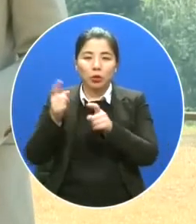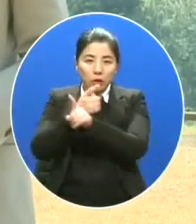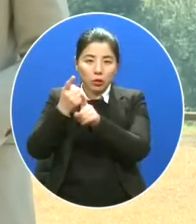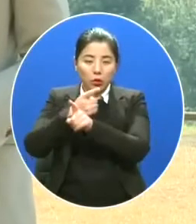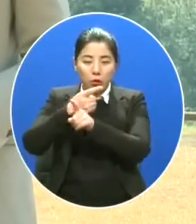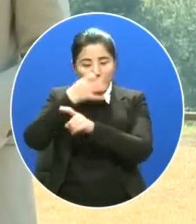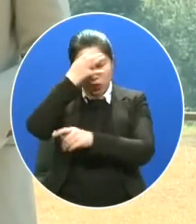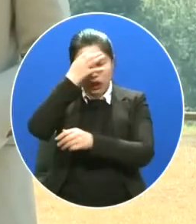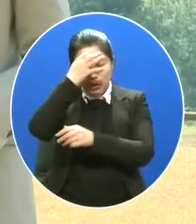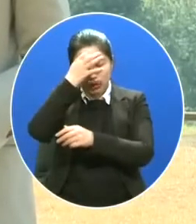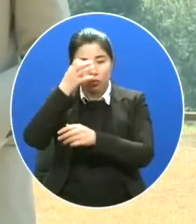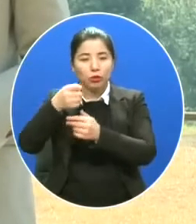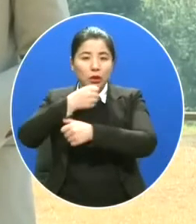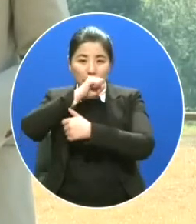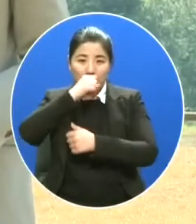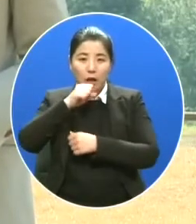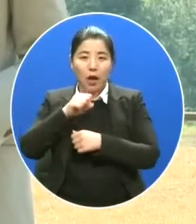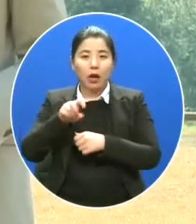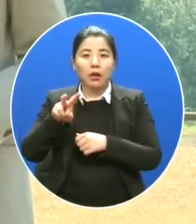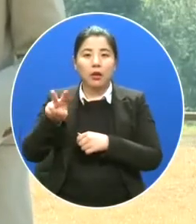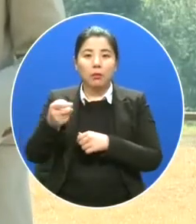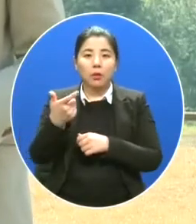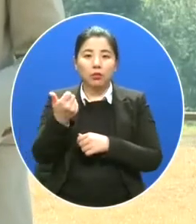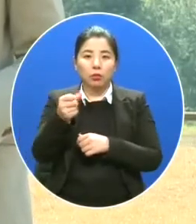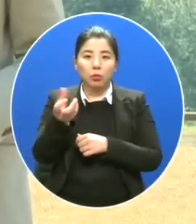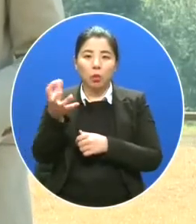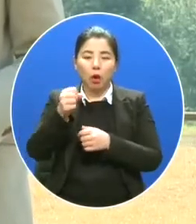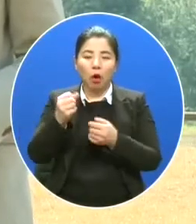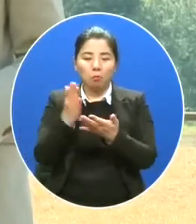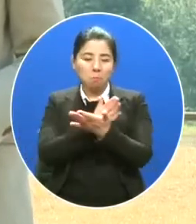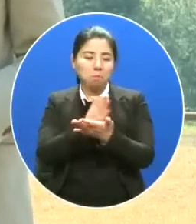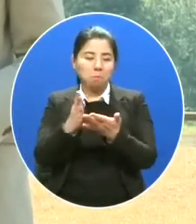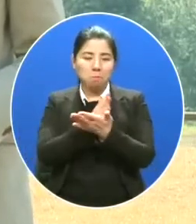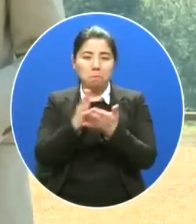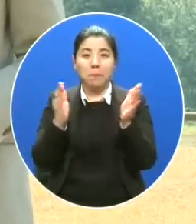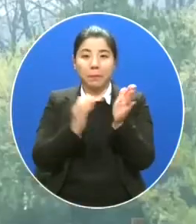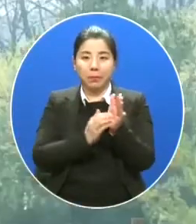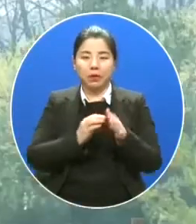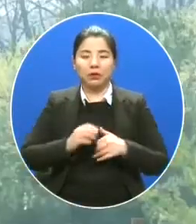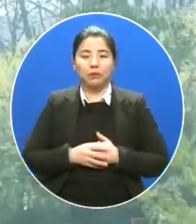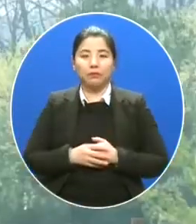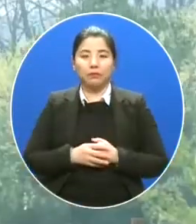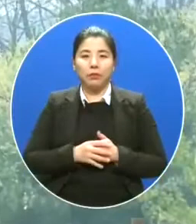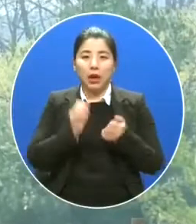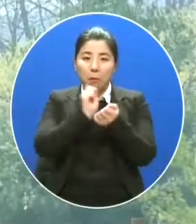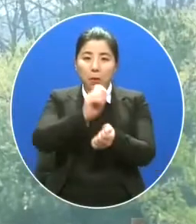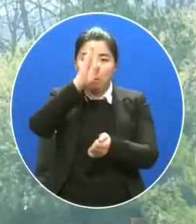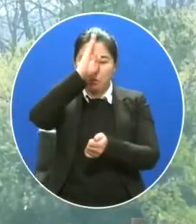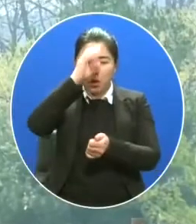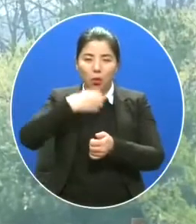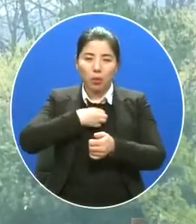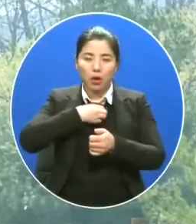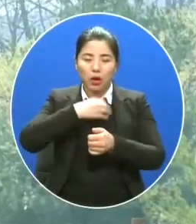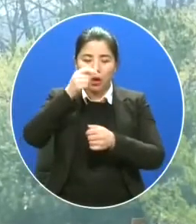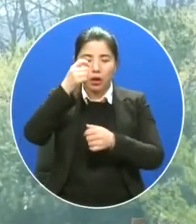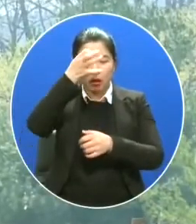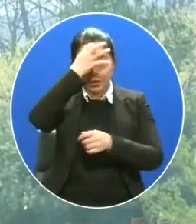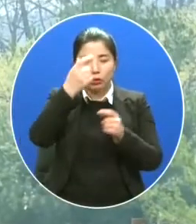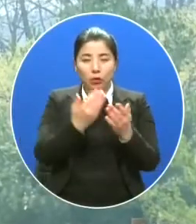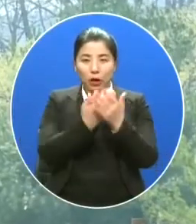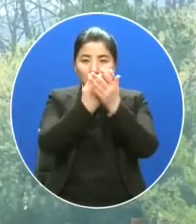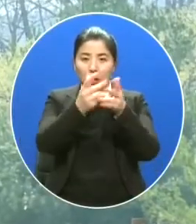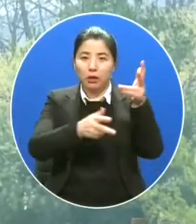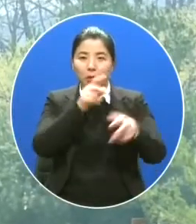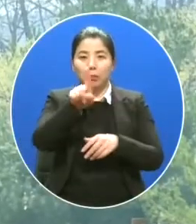예산 255억 원으로 예산이 세분되었음을 밝혔습니다. 감염병 위기 대응 기술 개발